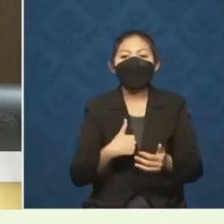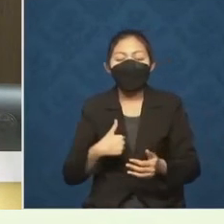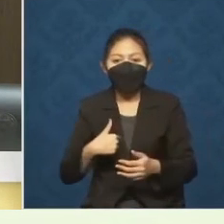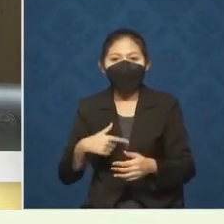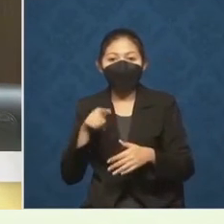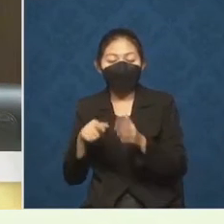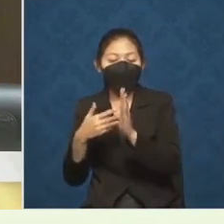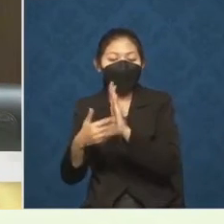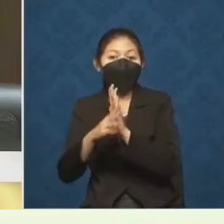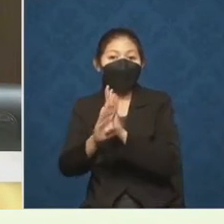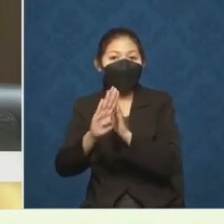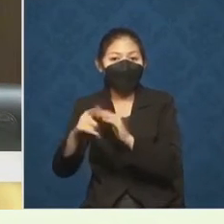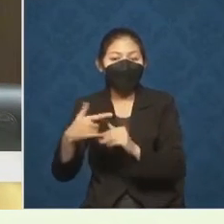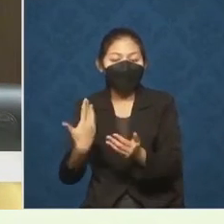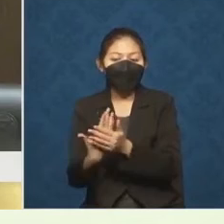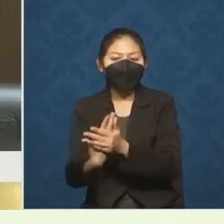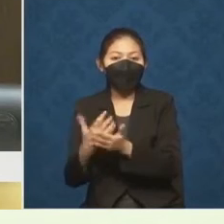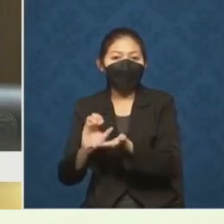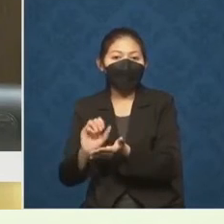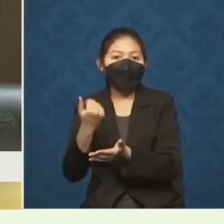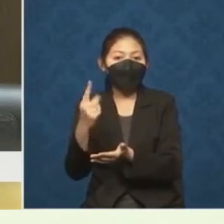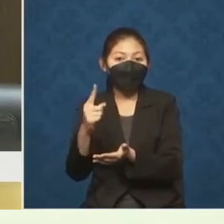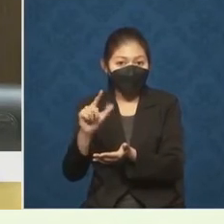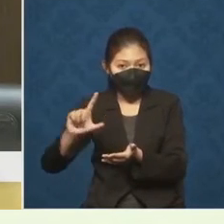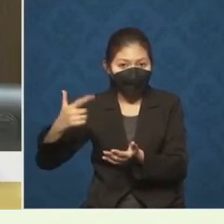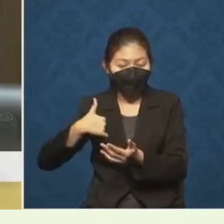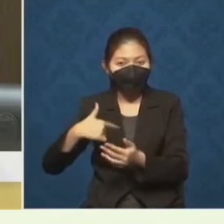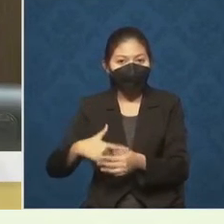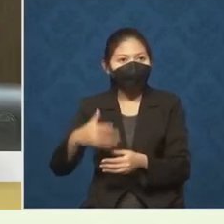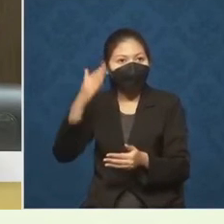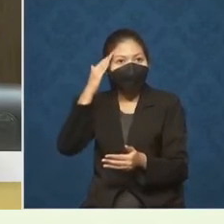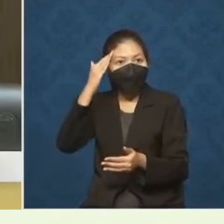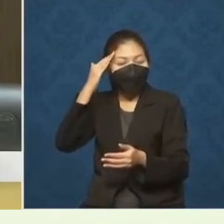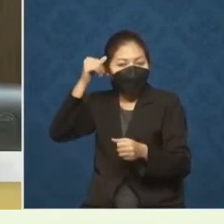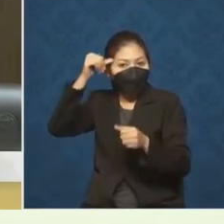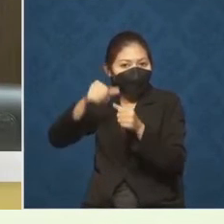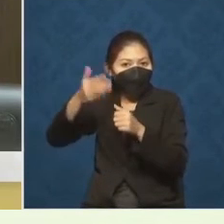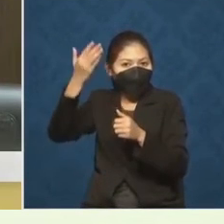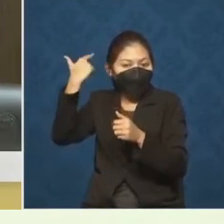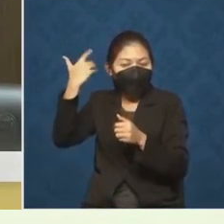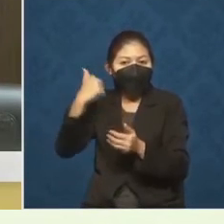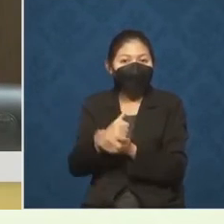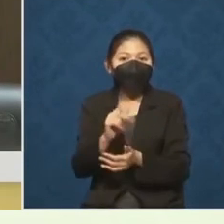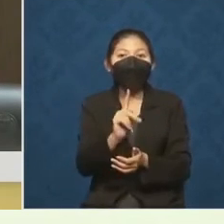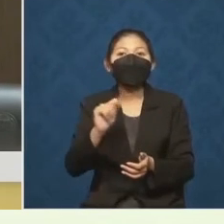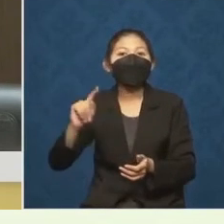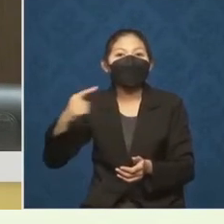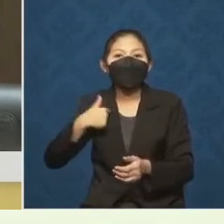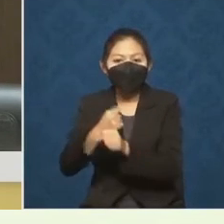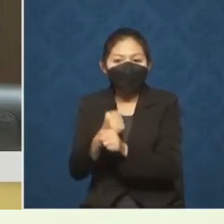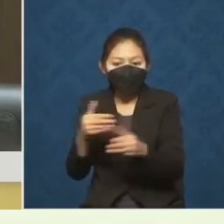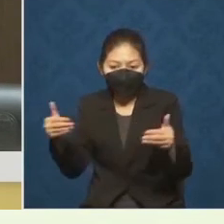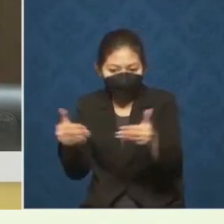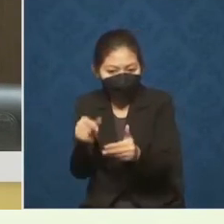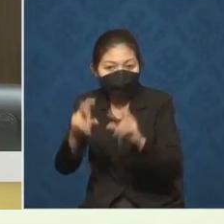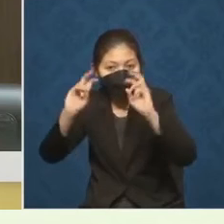ครับเรียกว่าเป็นตำนานนะฮะตั้งกกต.มาทำงานเรื่องนี้โดยเฉพาะก็ยังไม่สามารถที่จะมาลบสถิ